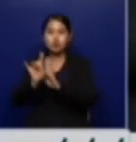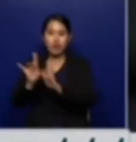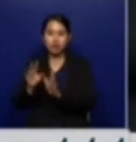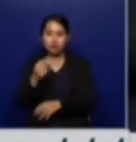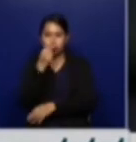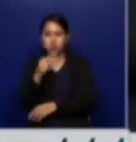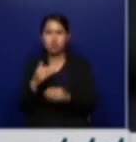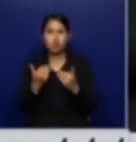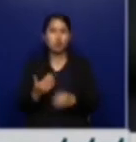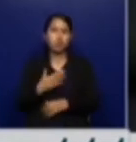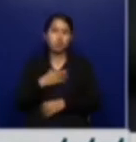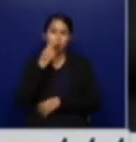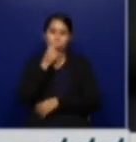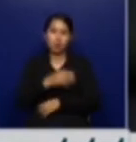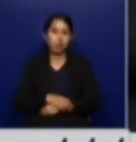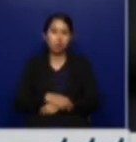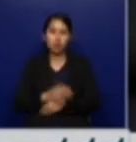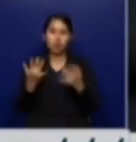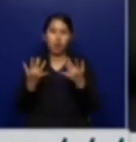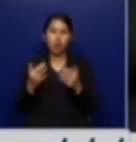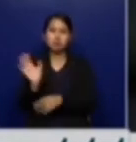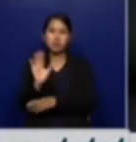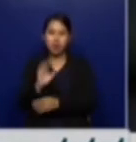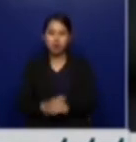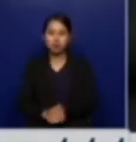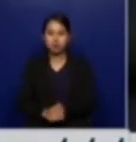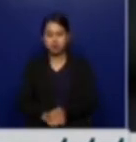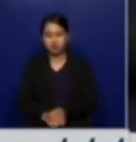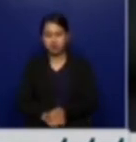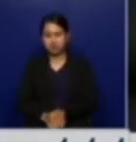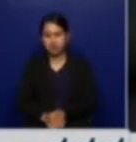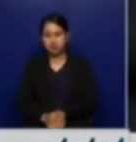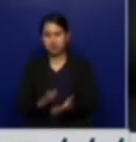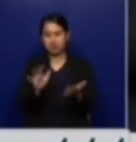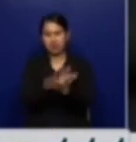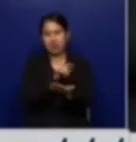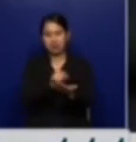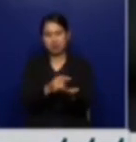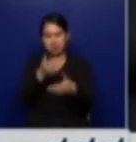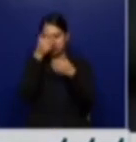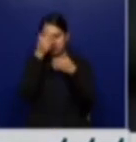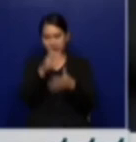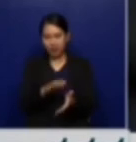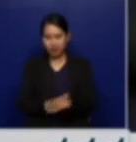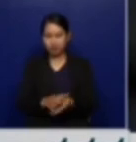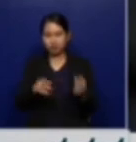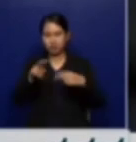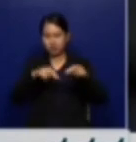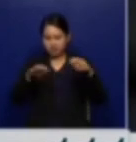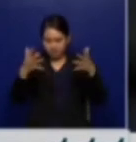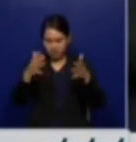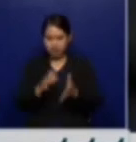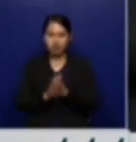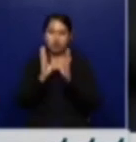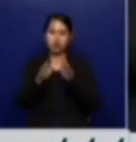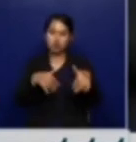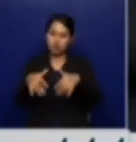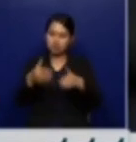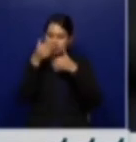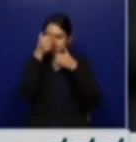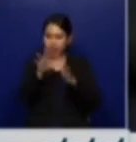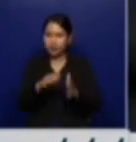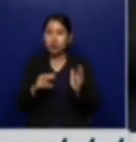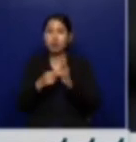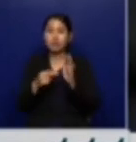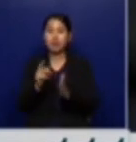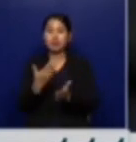พวันนี้ไม่ต้องขอดูวันสุดท้ายครับความไม่ใส่ใจไม่จริงใจละเลยซึ่งความรับผิดชอบต่อพี่น้องประชาชนอย่างเงี้ยงบประมาณฉ